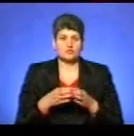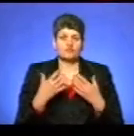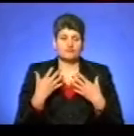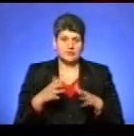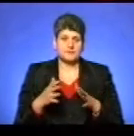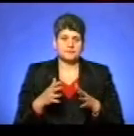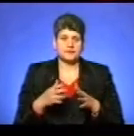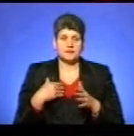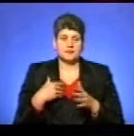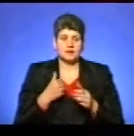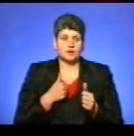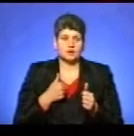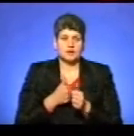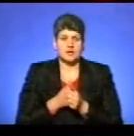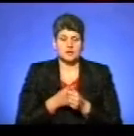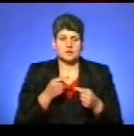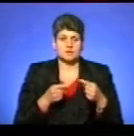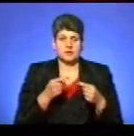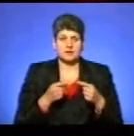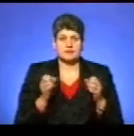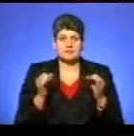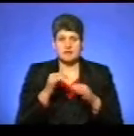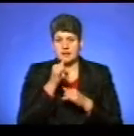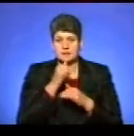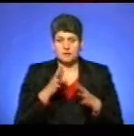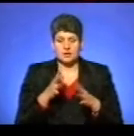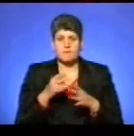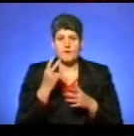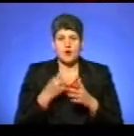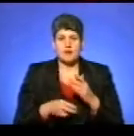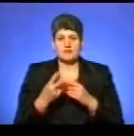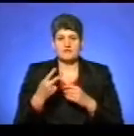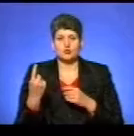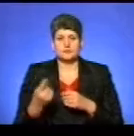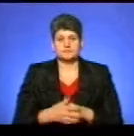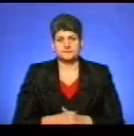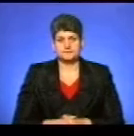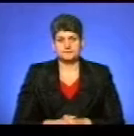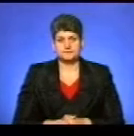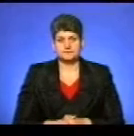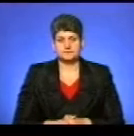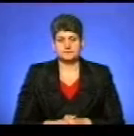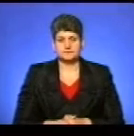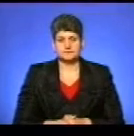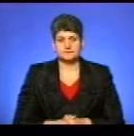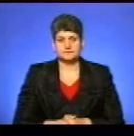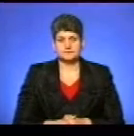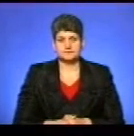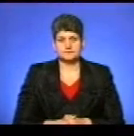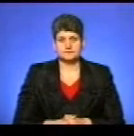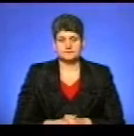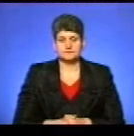ми майже догнали суперника, але зібратись так і не змогли, і тому програли 2-1. Світлана Лазорик, Юрій Багрій,